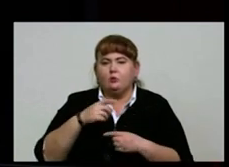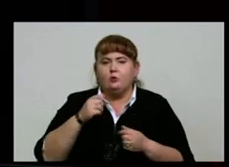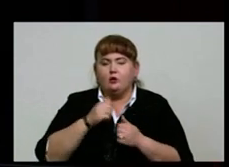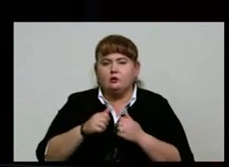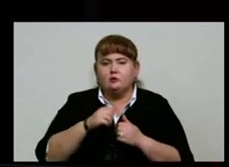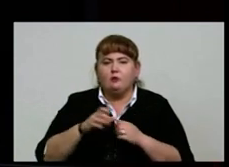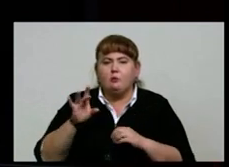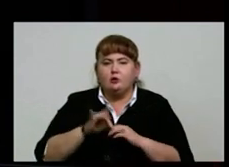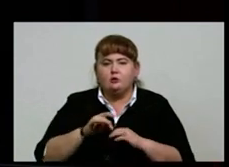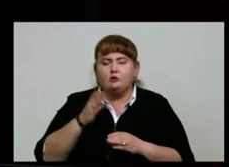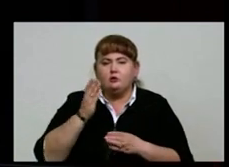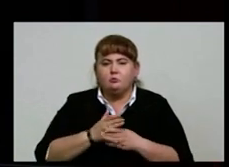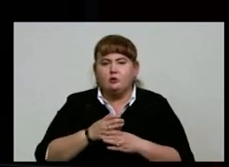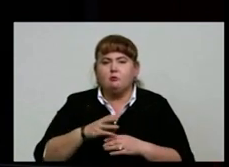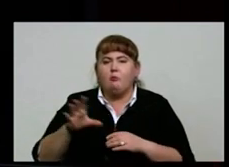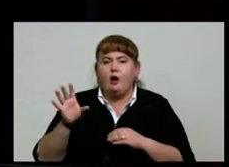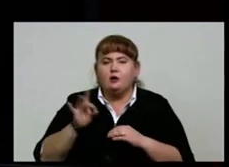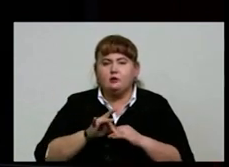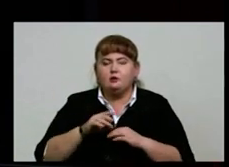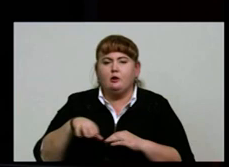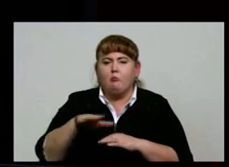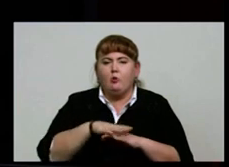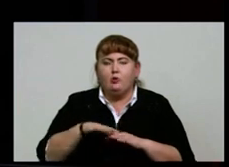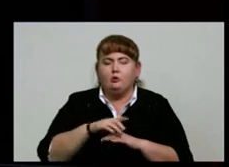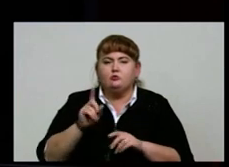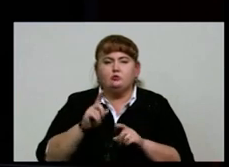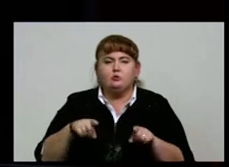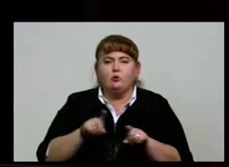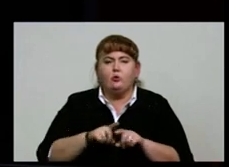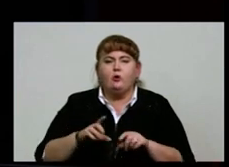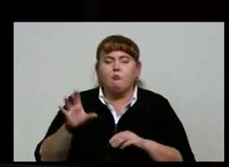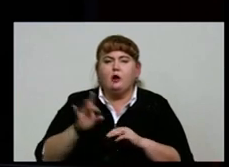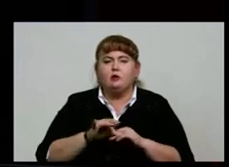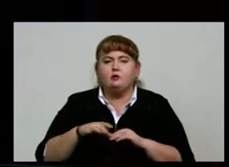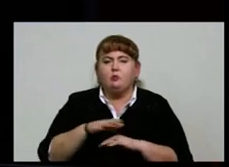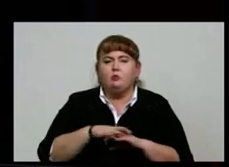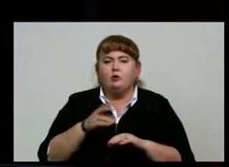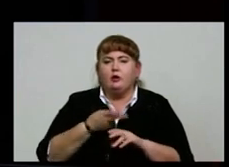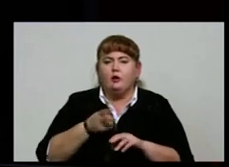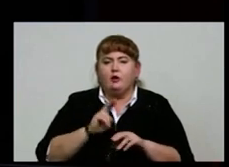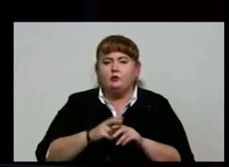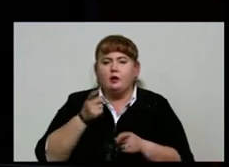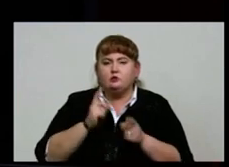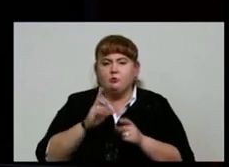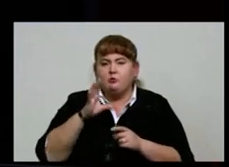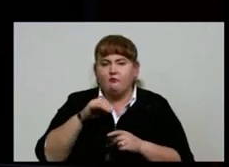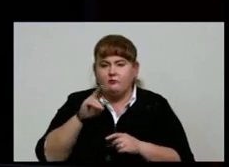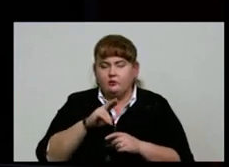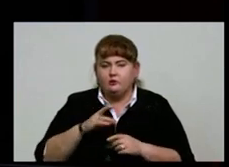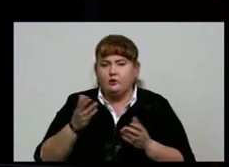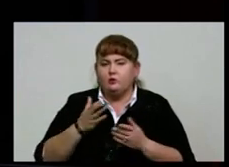магнита существует магнитное поле. Что такое магнитное поле? Это особый вид материи,